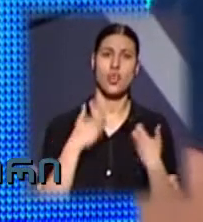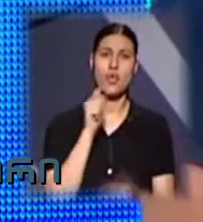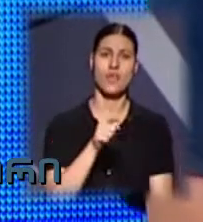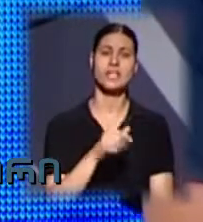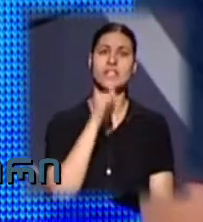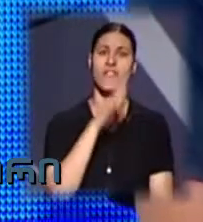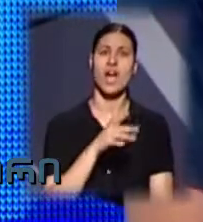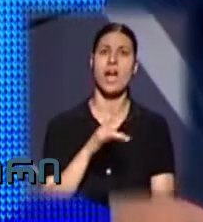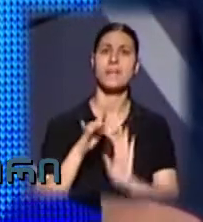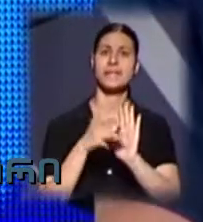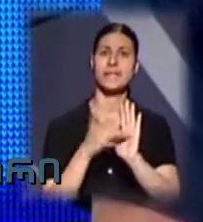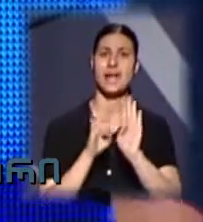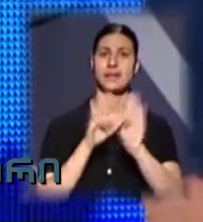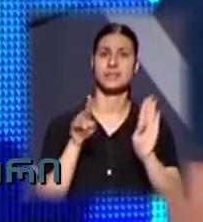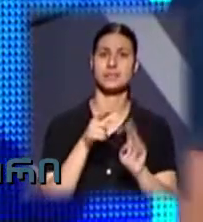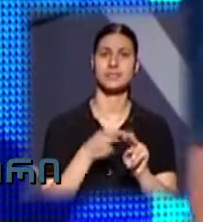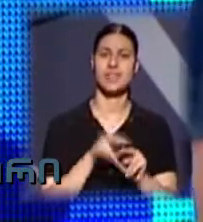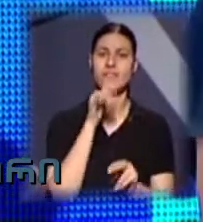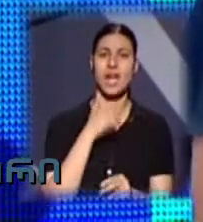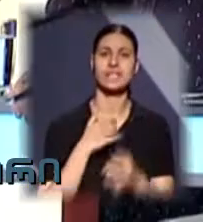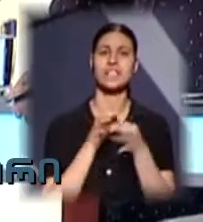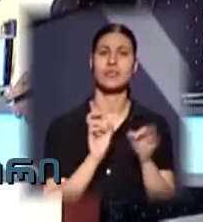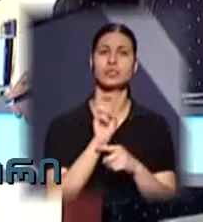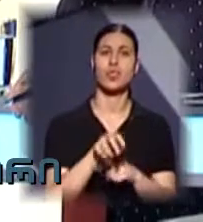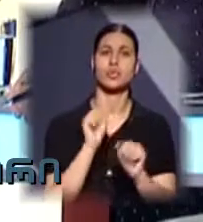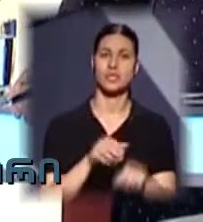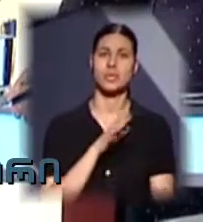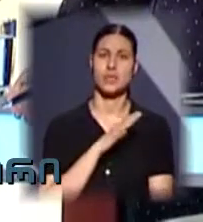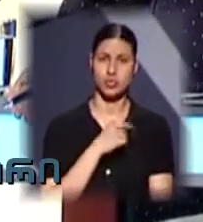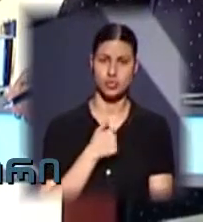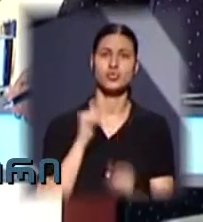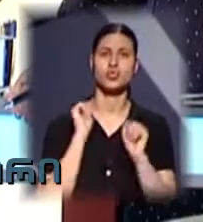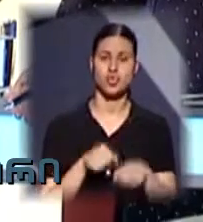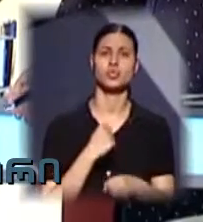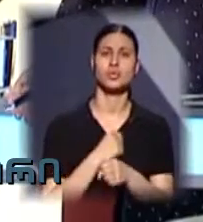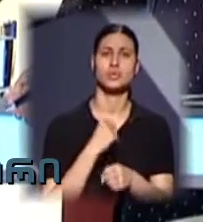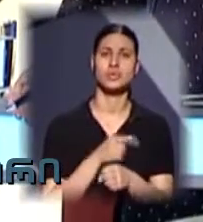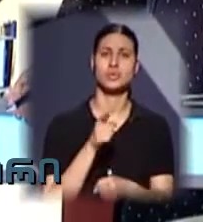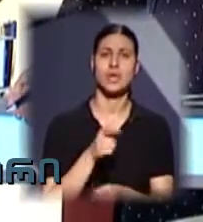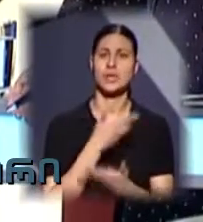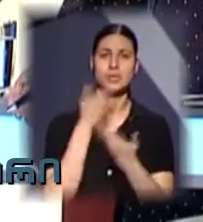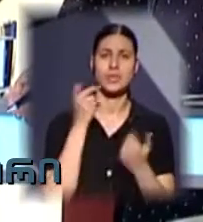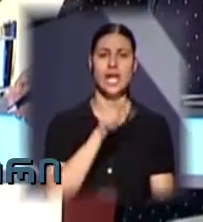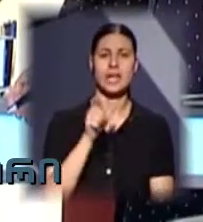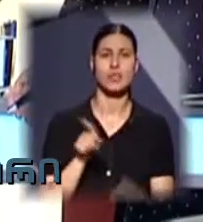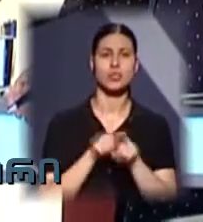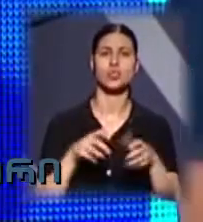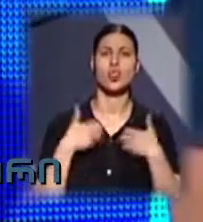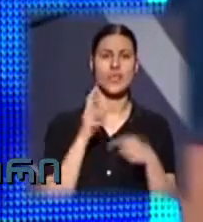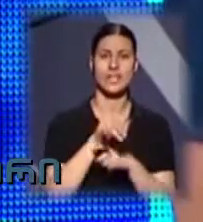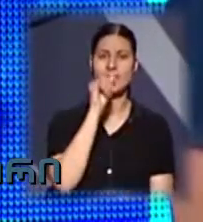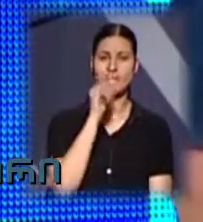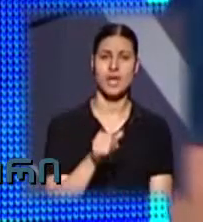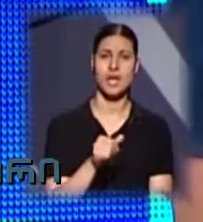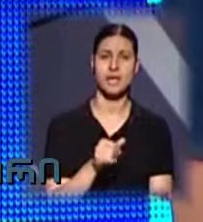შორის თითქოს და ბარიერი არ არის. ეს თითქოს და არ არის, თორე სინამდვილეში აბსოლუტურად გადაულახავი ბარიერია, როგორც ცხოველისთვის, ისე ადამიანისთვისაც. ეს ასე